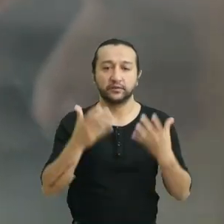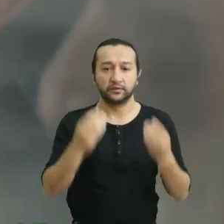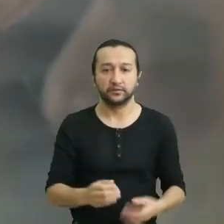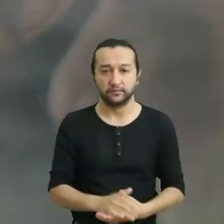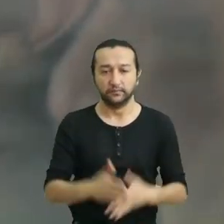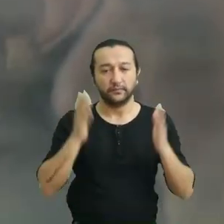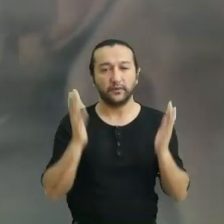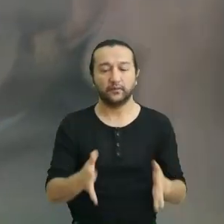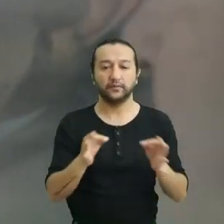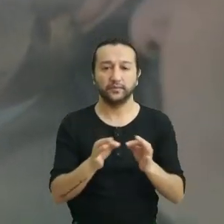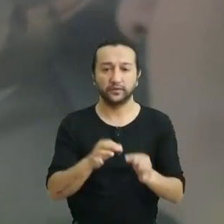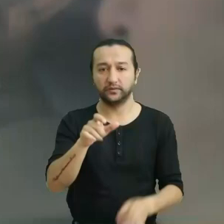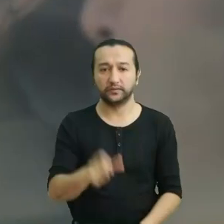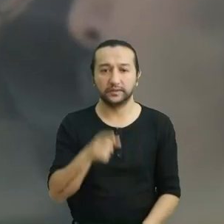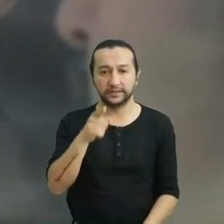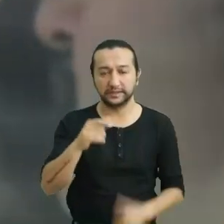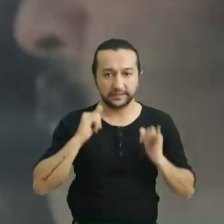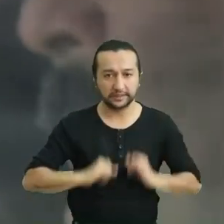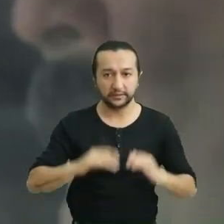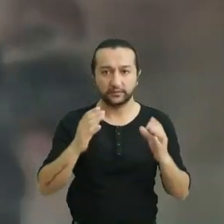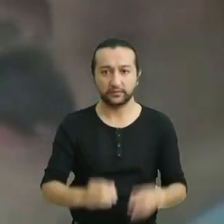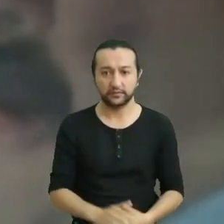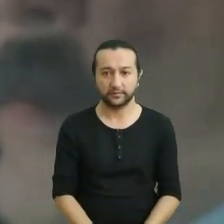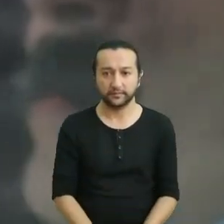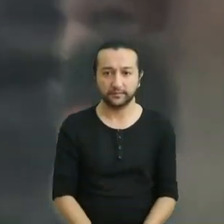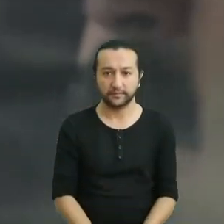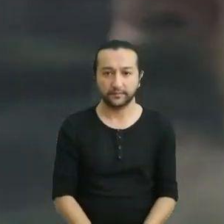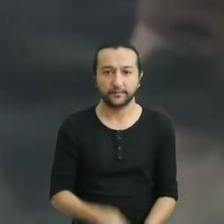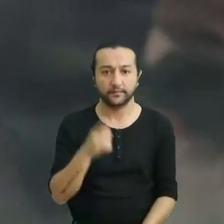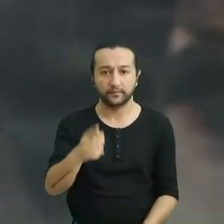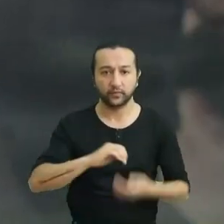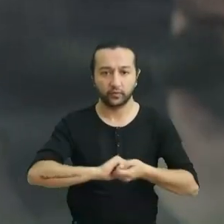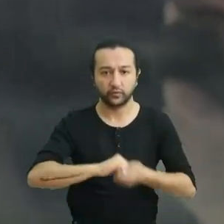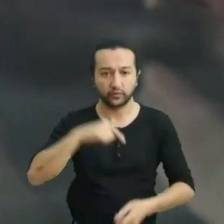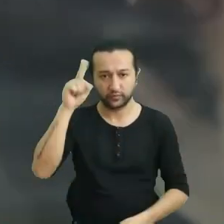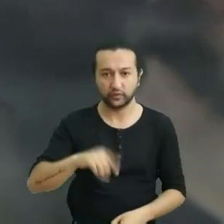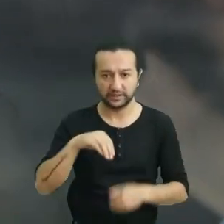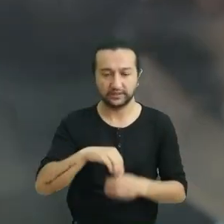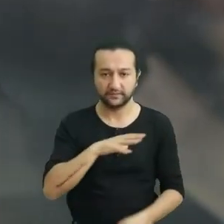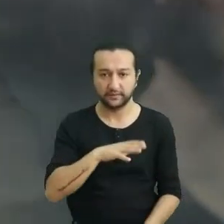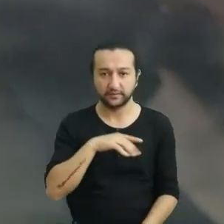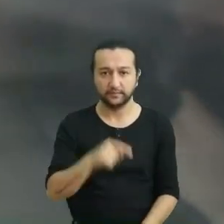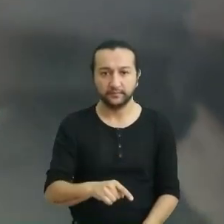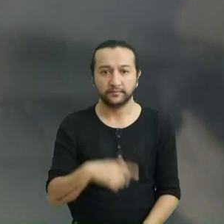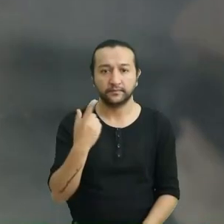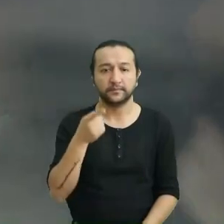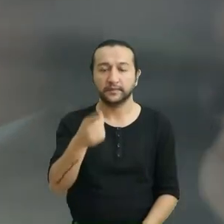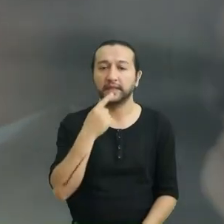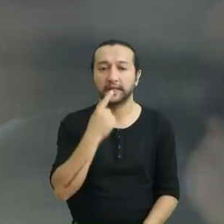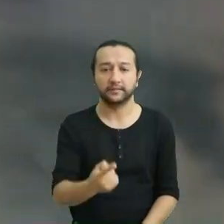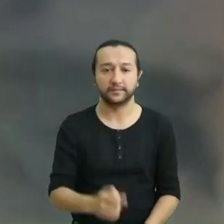Of, Birol. Sakin ol. Dostlar bugünler için var. Ne